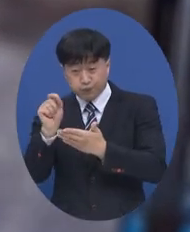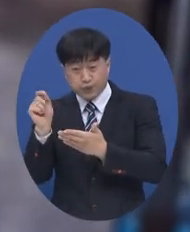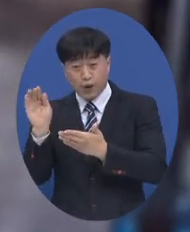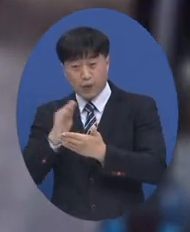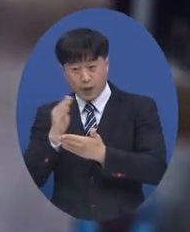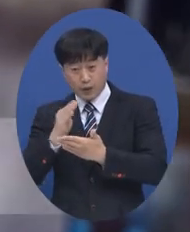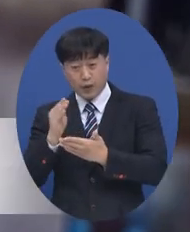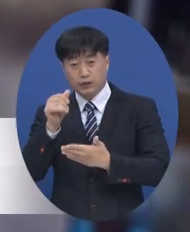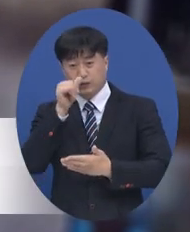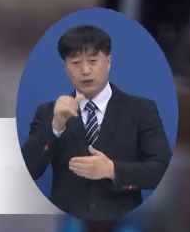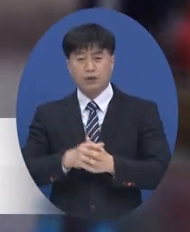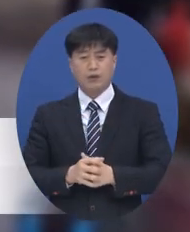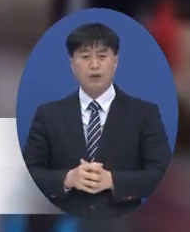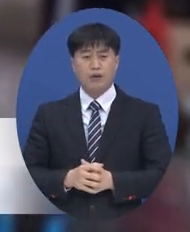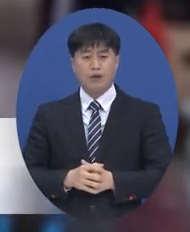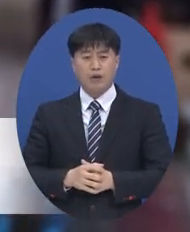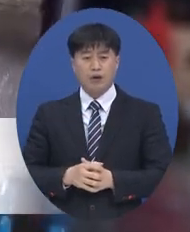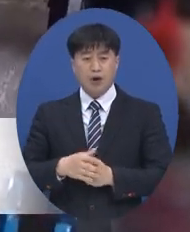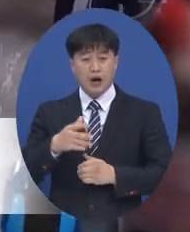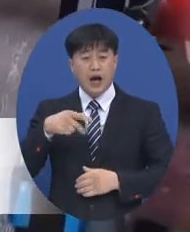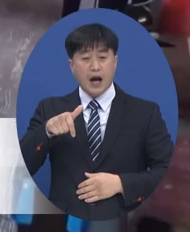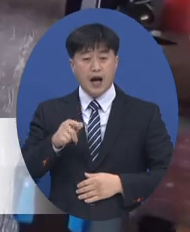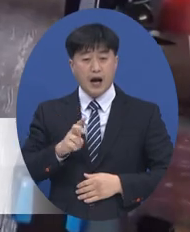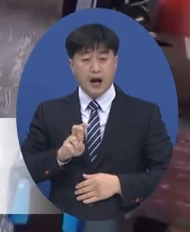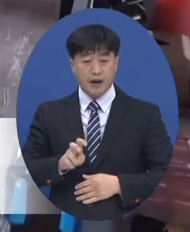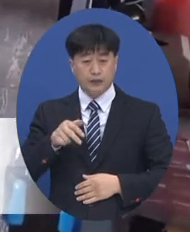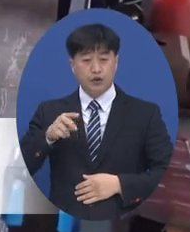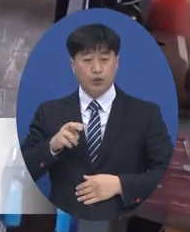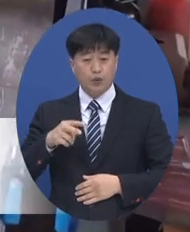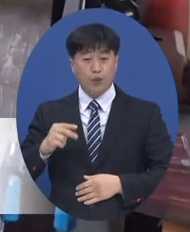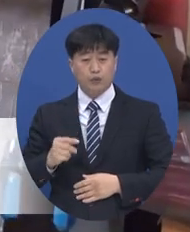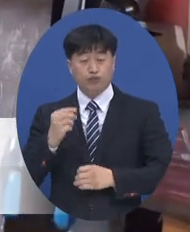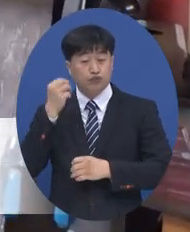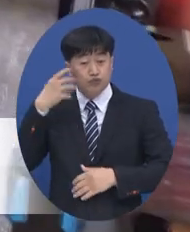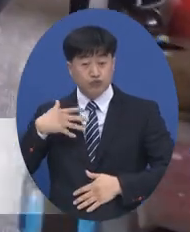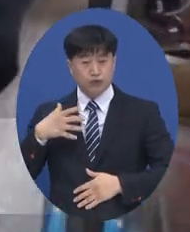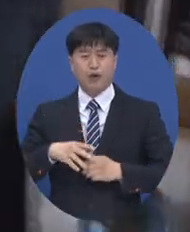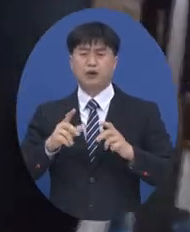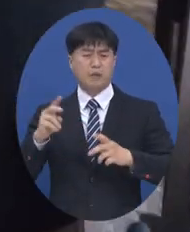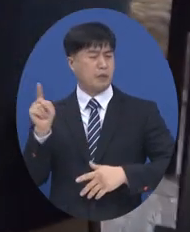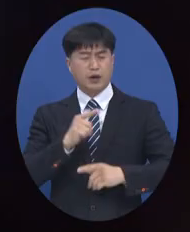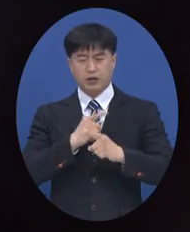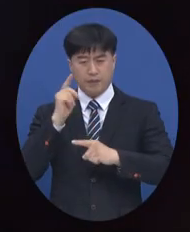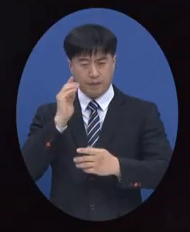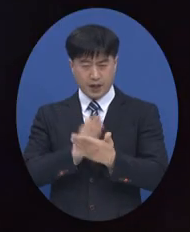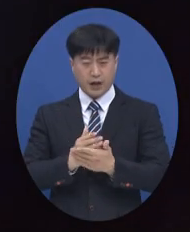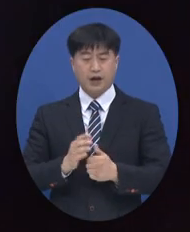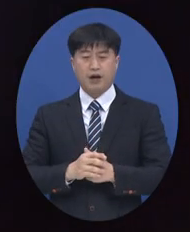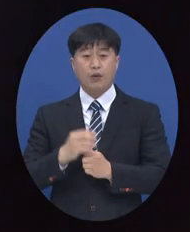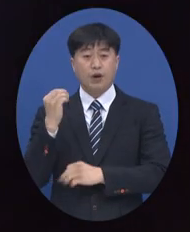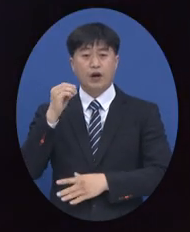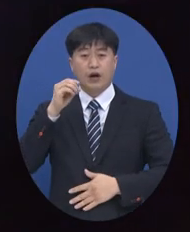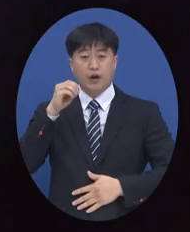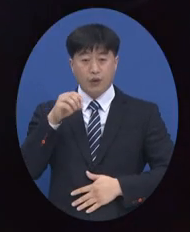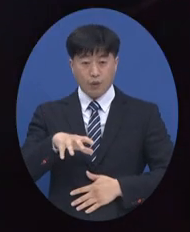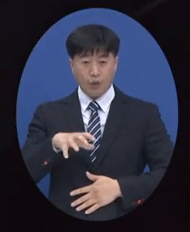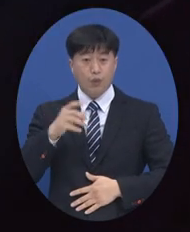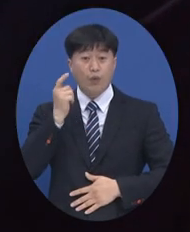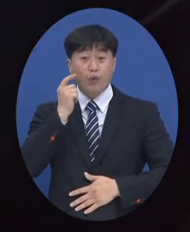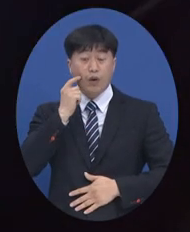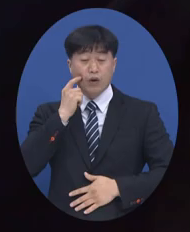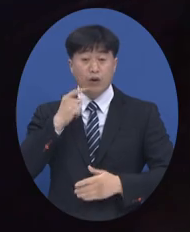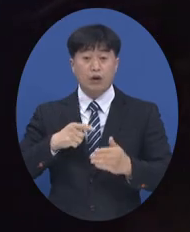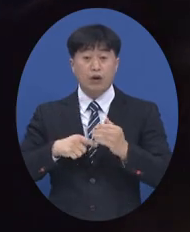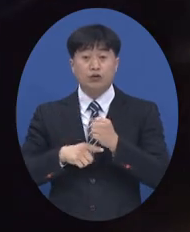있습니다. 강성동도 중국산인데 지금 고치지 마시고요. 원산지 표시를 왜